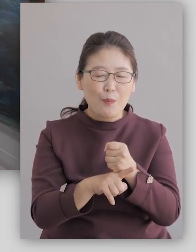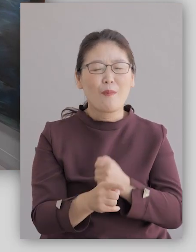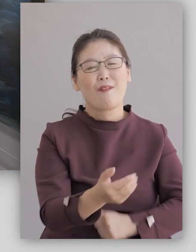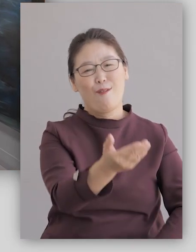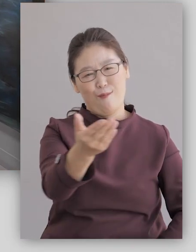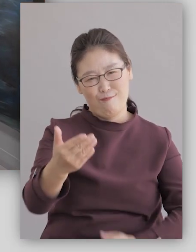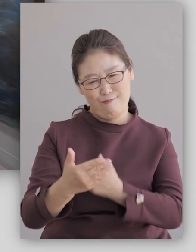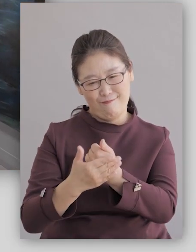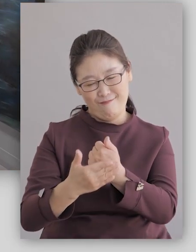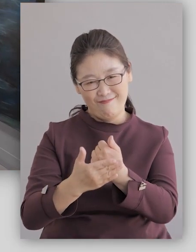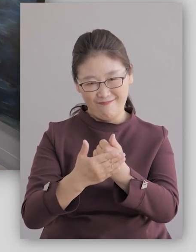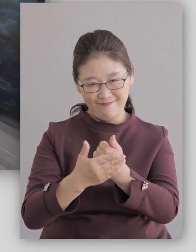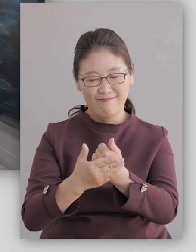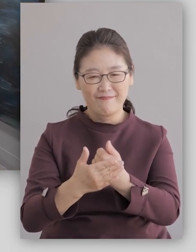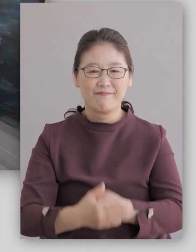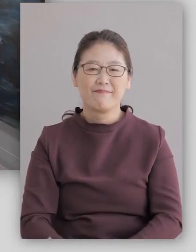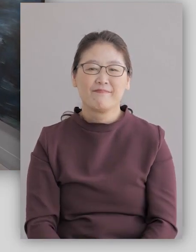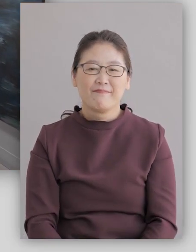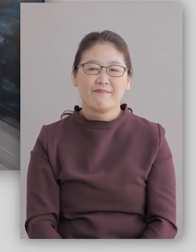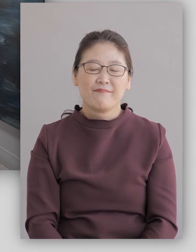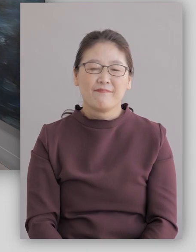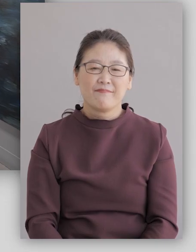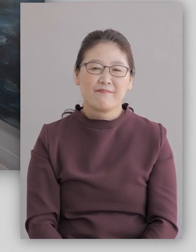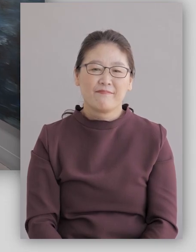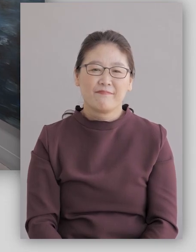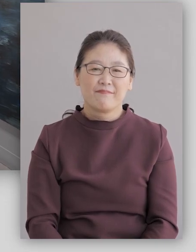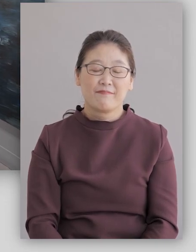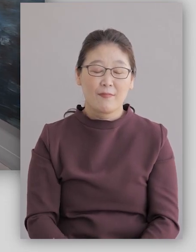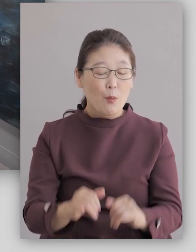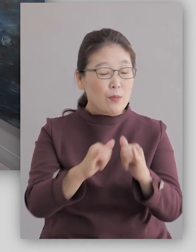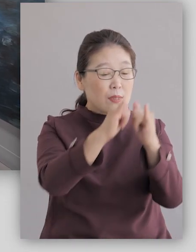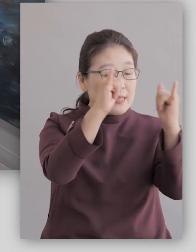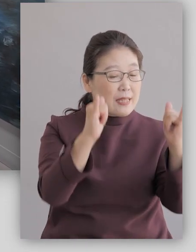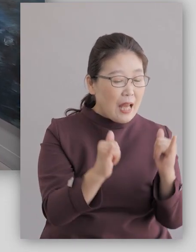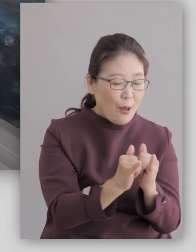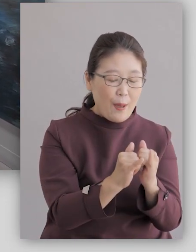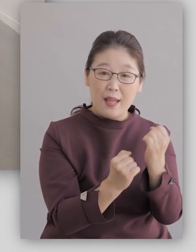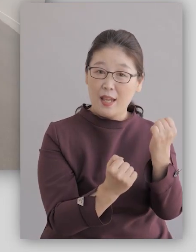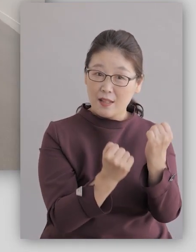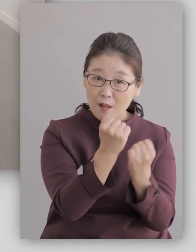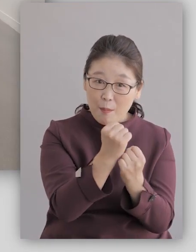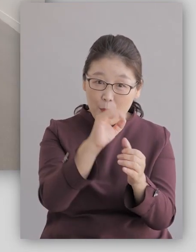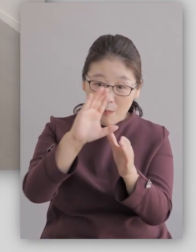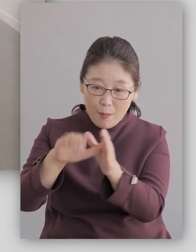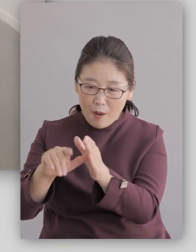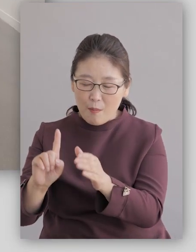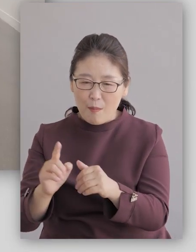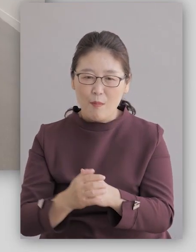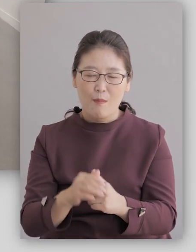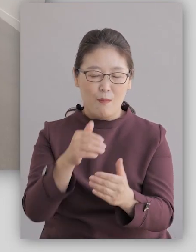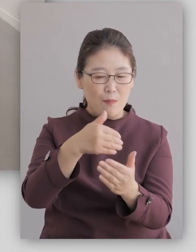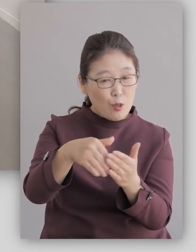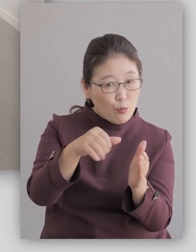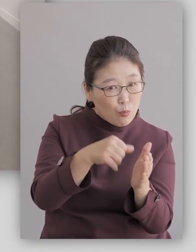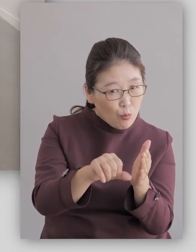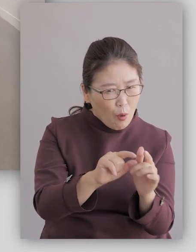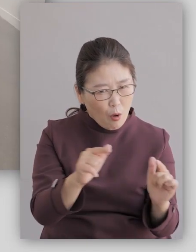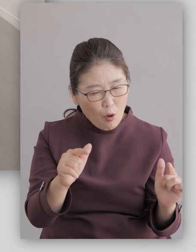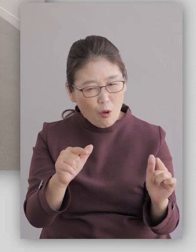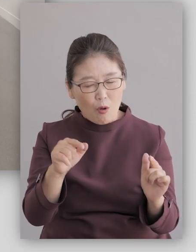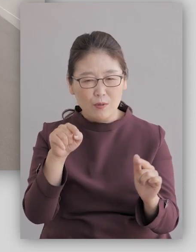것들을 말씀드리고 싶었어요. 우선 사회를 설명하기 위해서 미술 작품뿐만